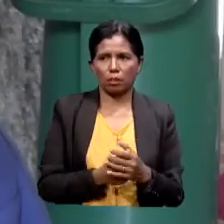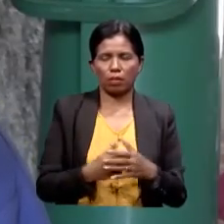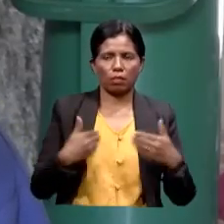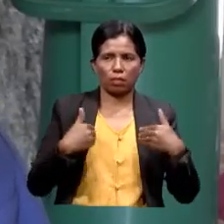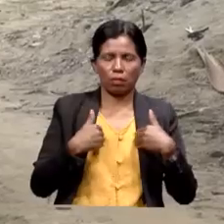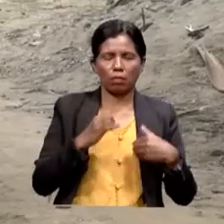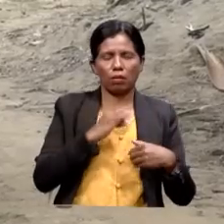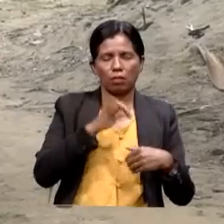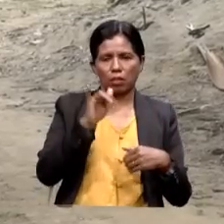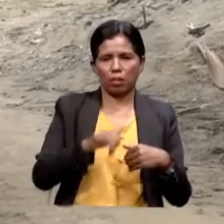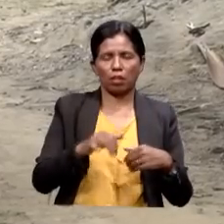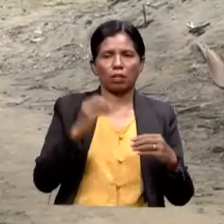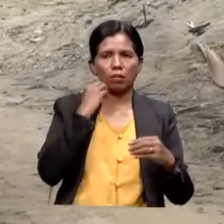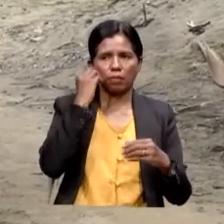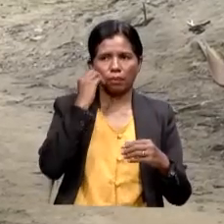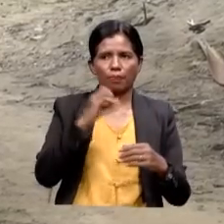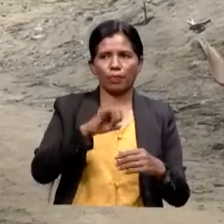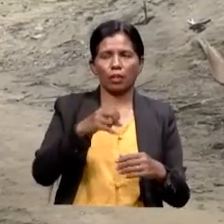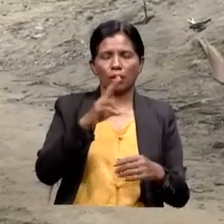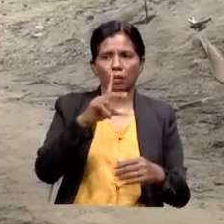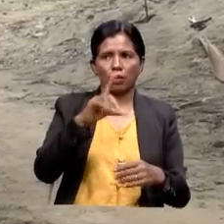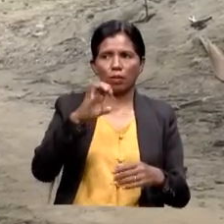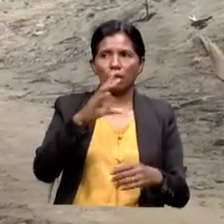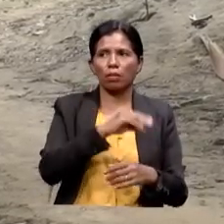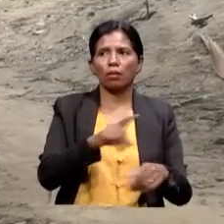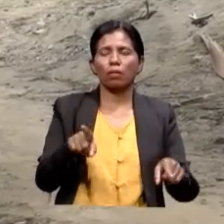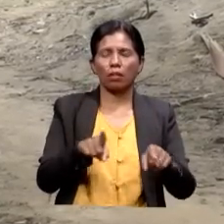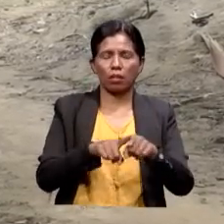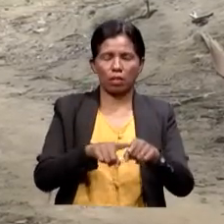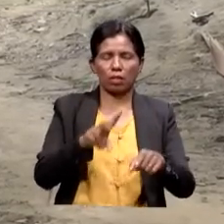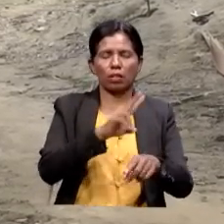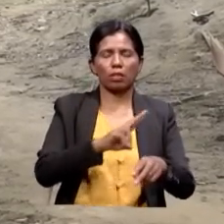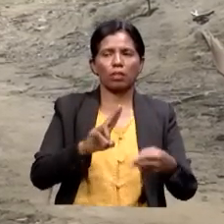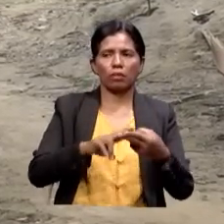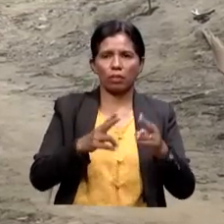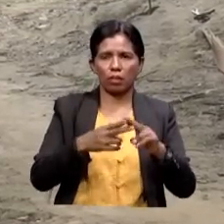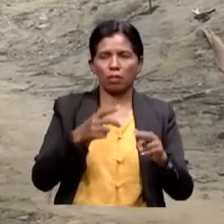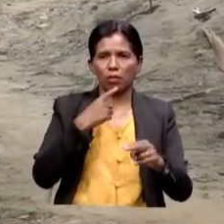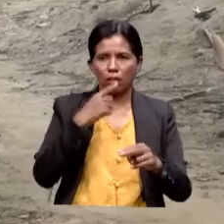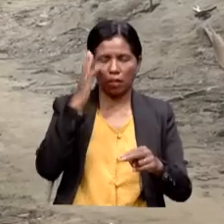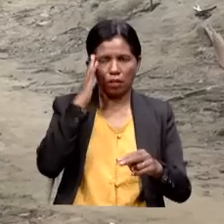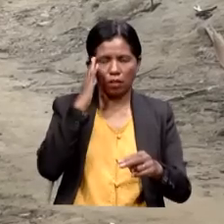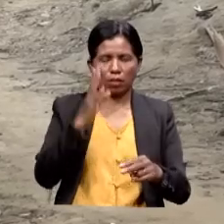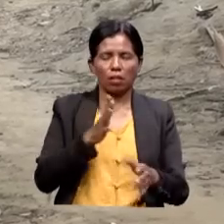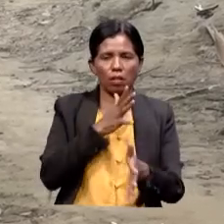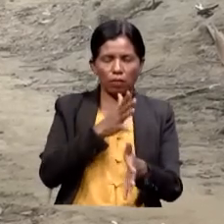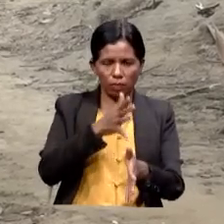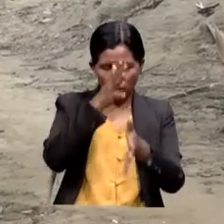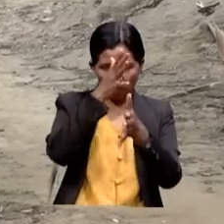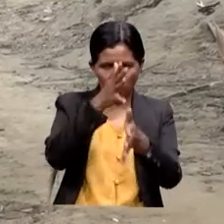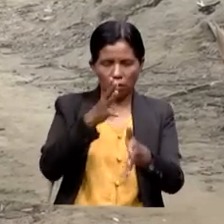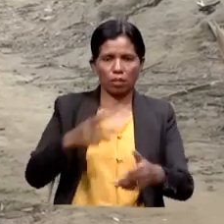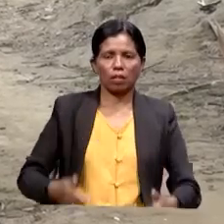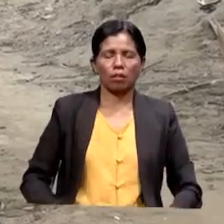ya. Julio Pereira Lobato, nosar vizinho, reconhece. Avô Berta, no avô Benjamin, e